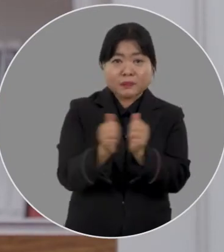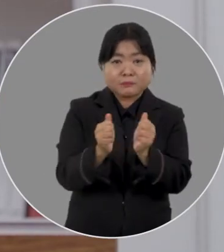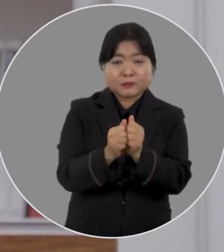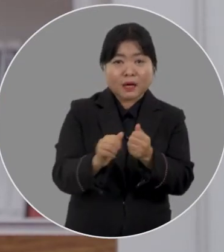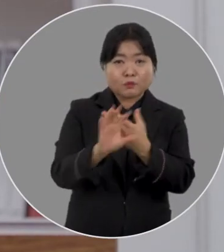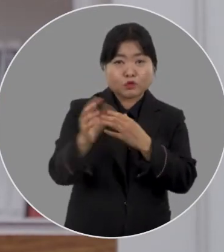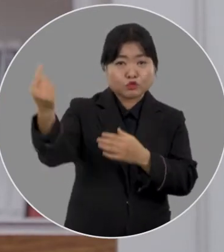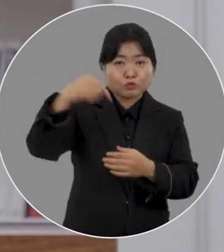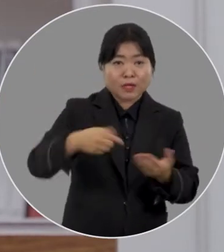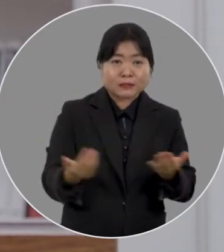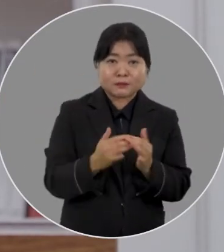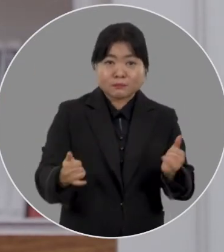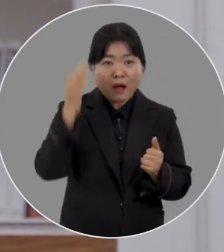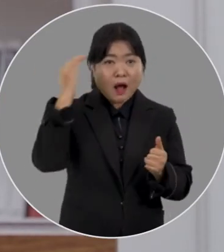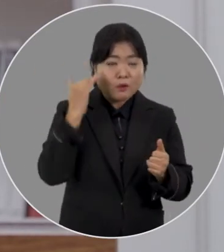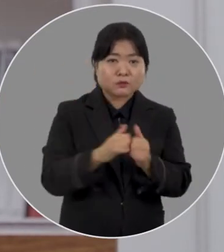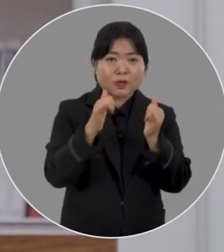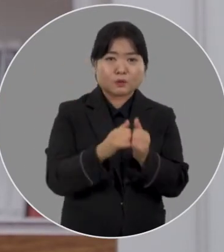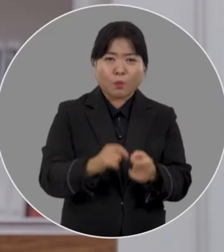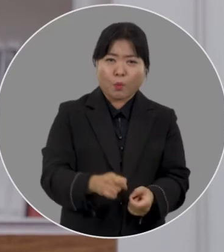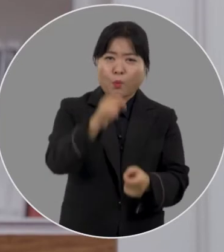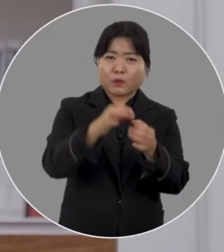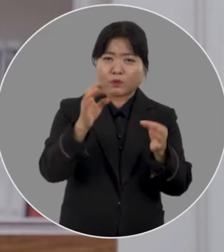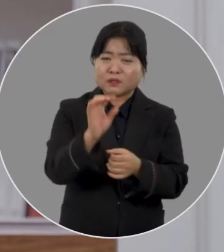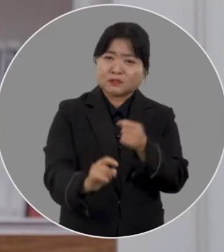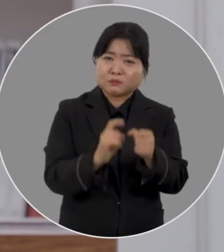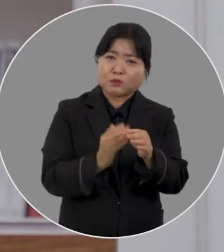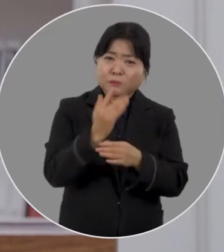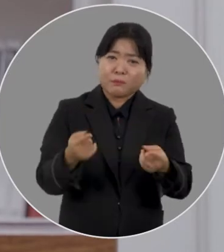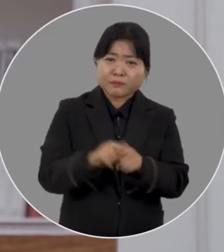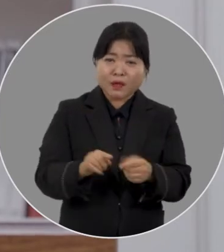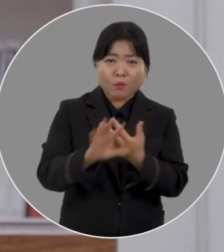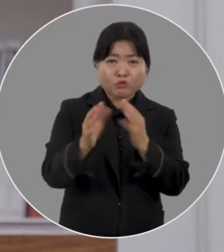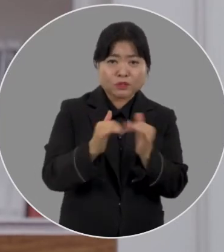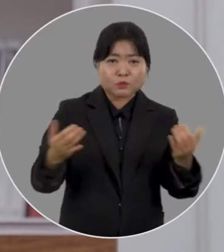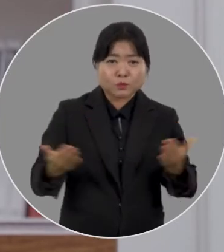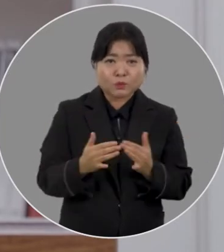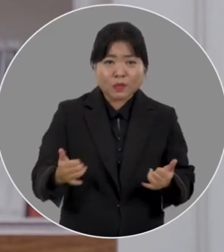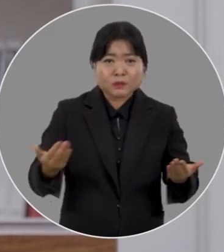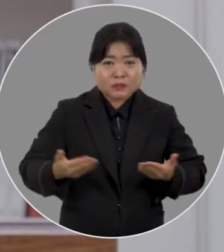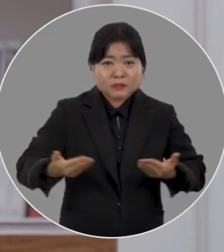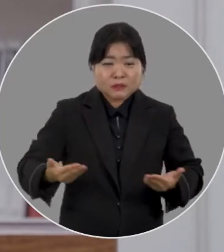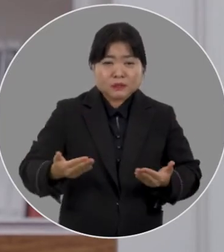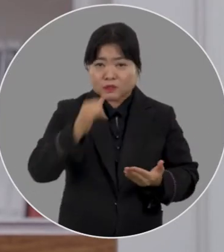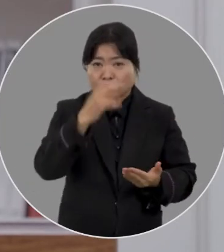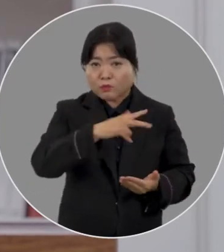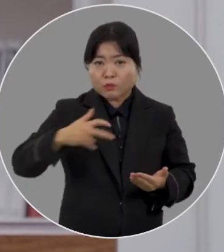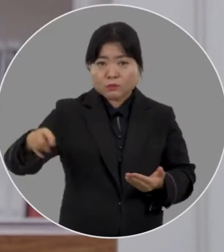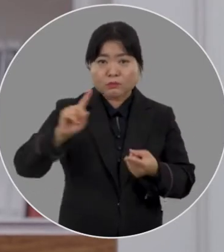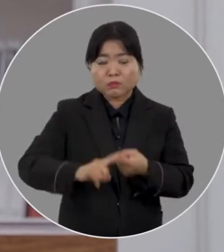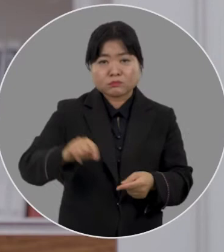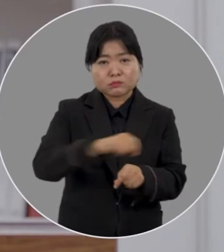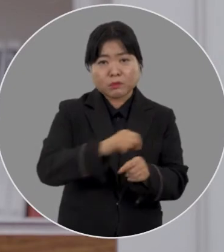사회에서 오랫동안 정말 10여 년 넘게 우리와 함께 생활하면서 있었는데 그분들에 대해서는 크게 위협감이